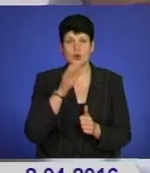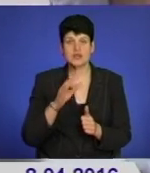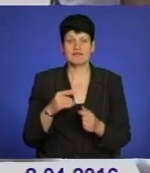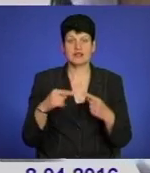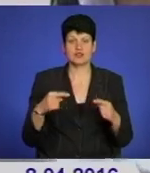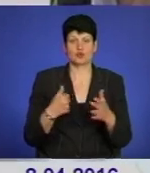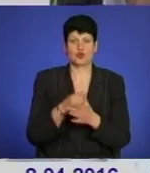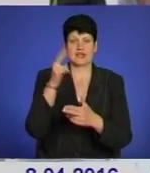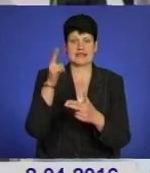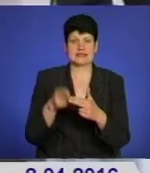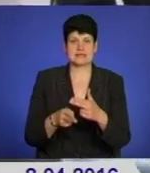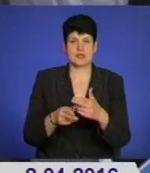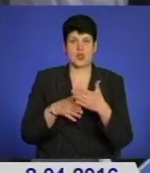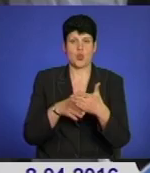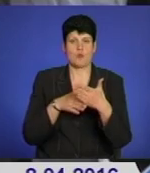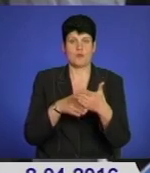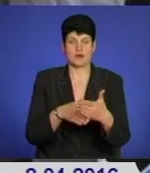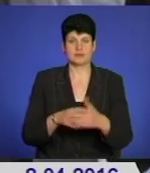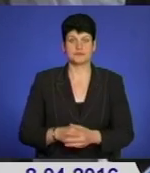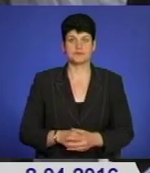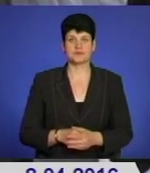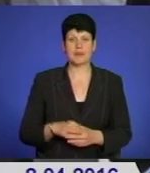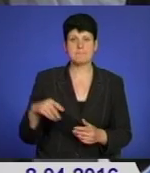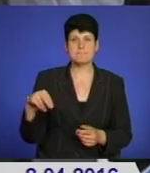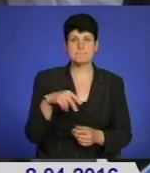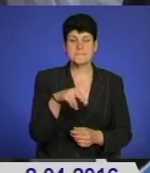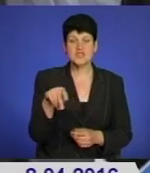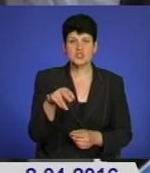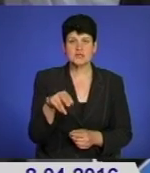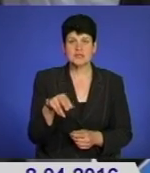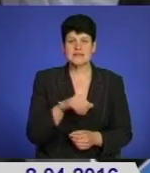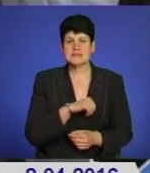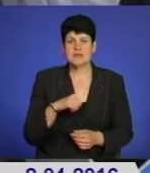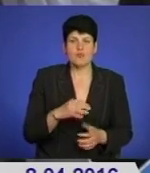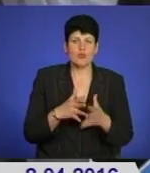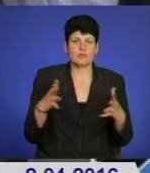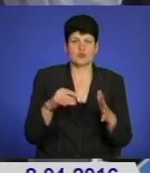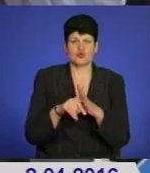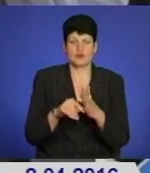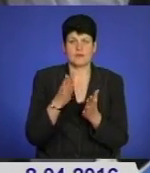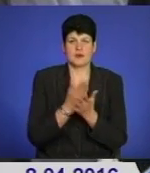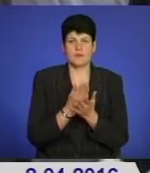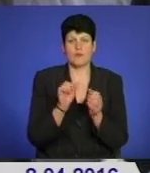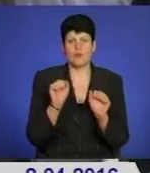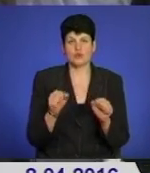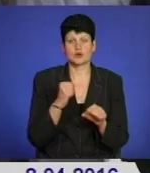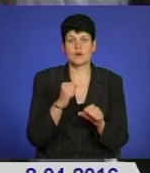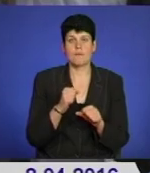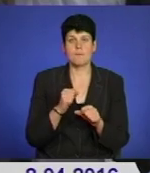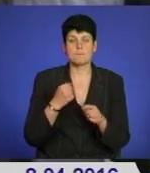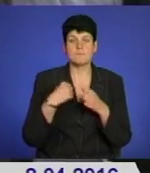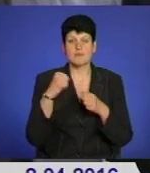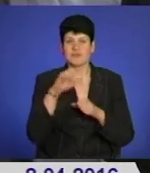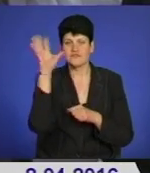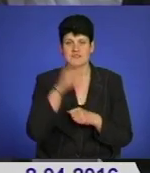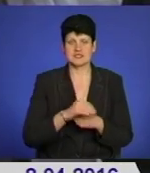до кінця допомагати. Пішка, якби, вона грає не більшу роль, мені здається, вона просто може побити всі фігури. І навіть